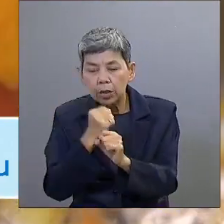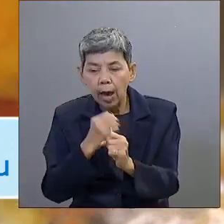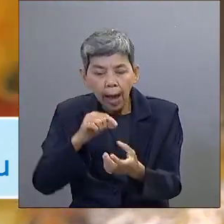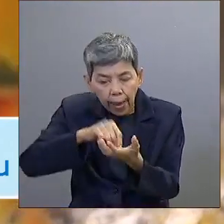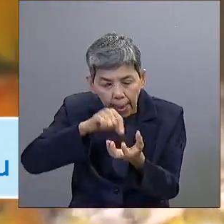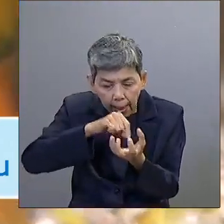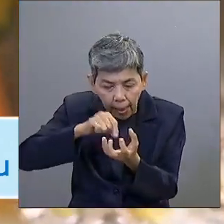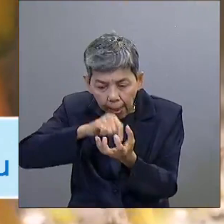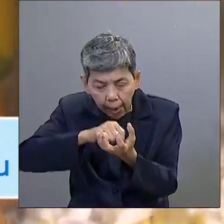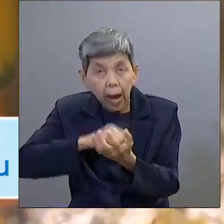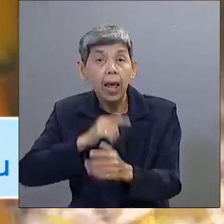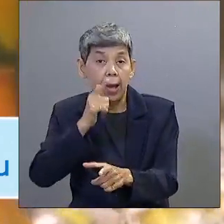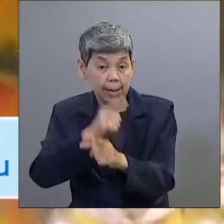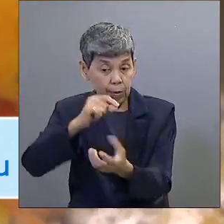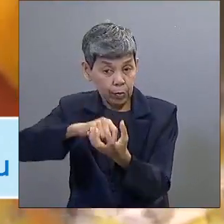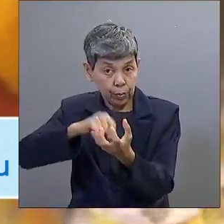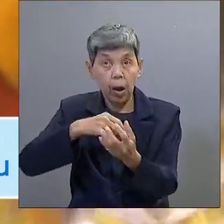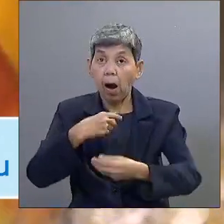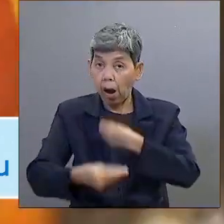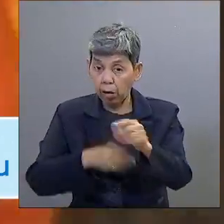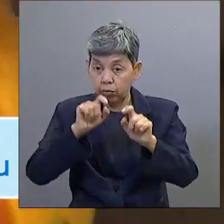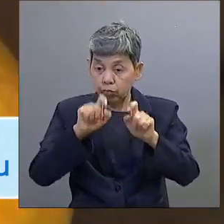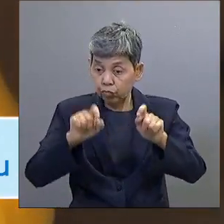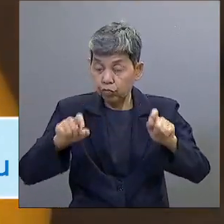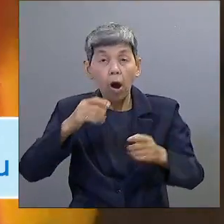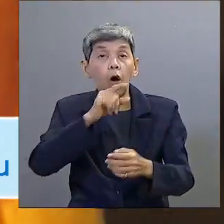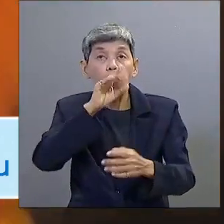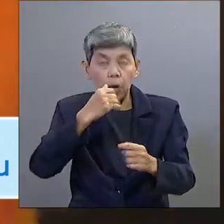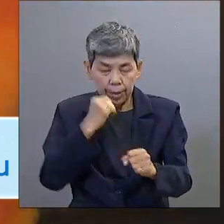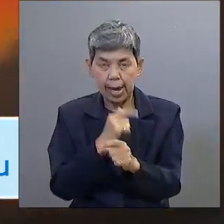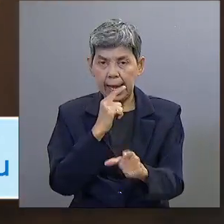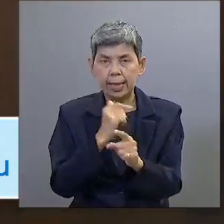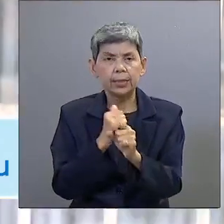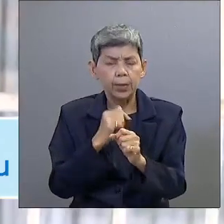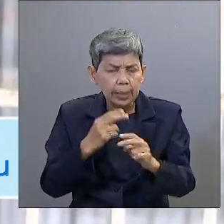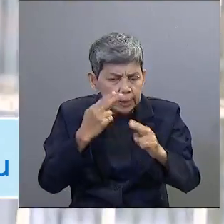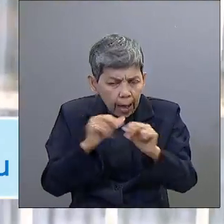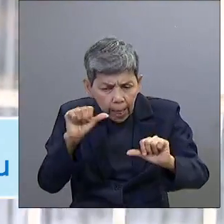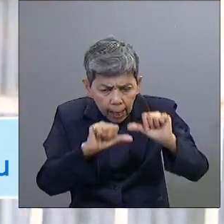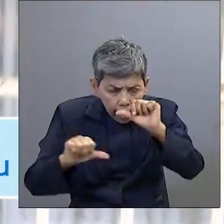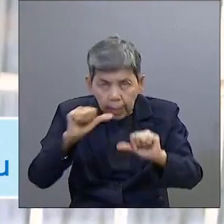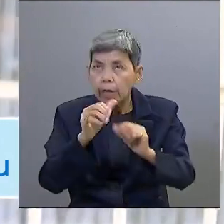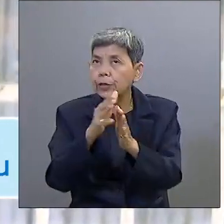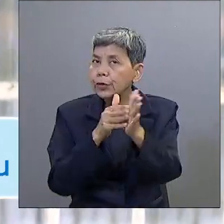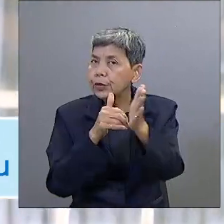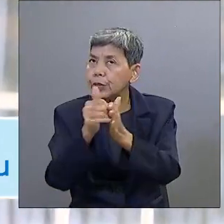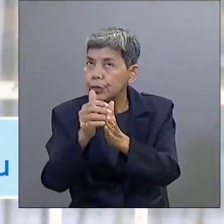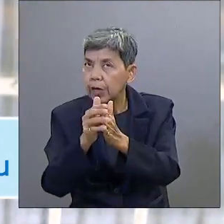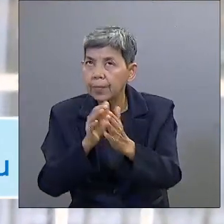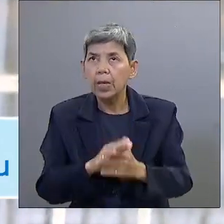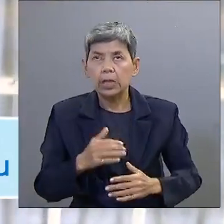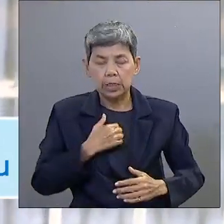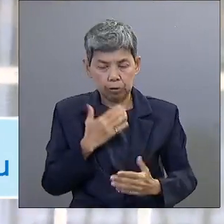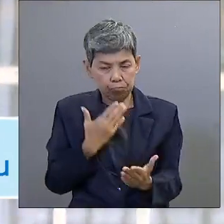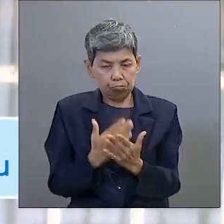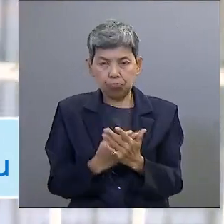นอกจากคุณอเนกจะเลี้ยงนกเลิฟเบิร์ดขายเป็นรูปแบบลูกนกทั่วไปแล้วนะครับก็มีการเลี้ยงเพื่อพัฒนาสายพันธุ์แล้วก็สีสันของนกด้วยเพื่อให้